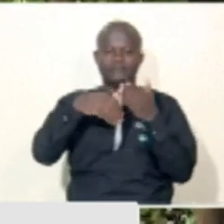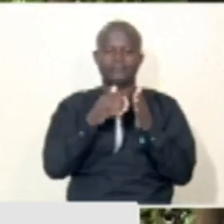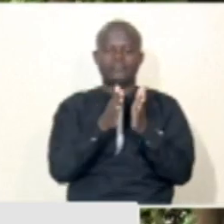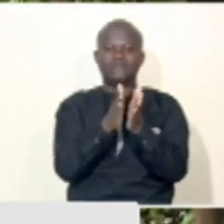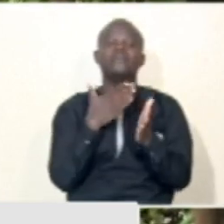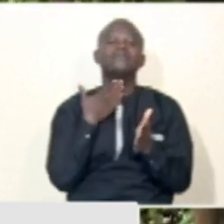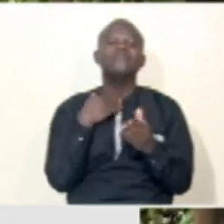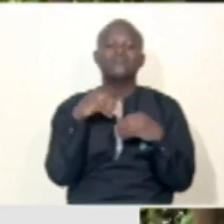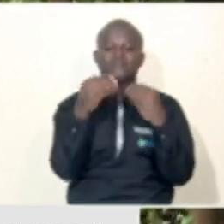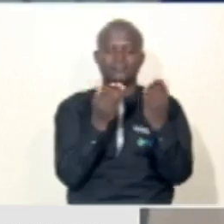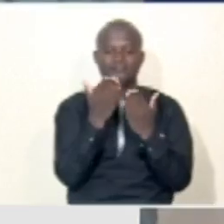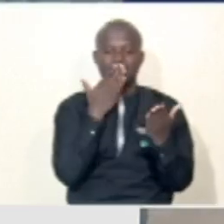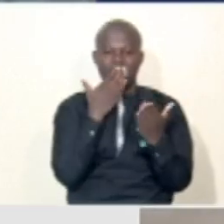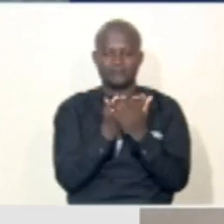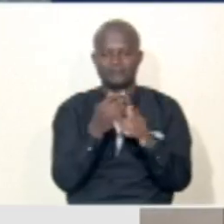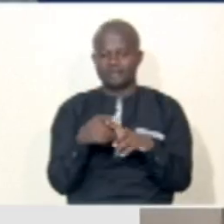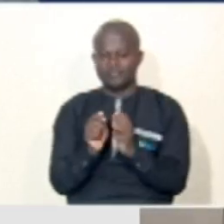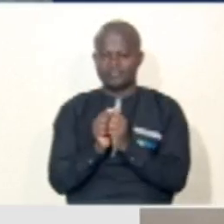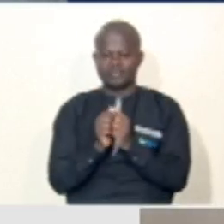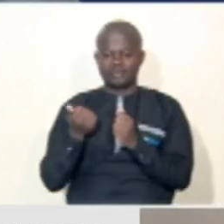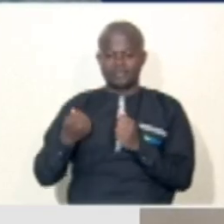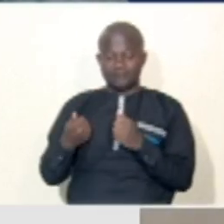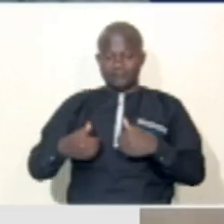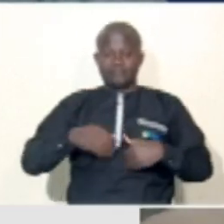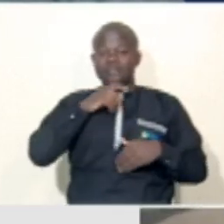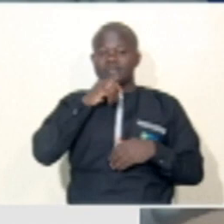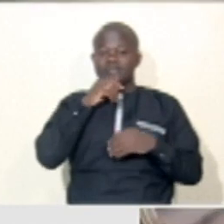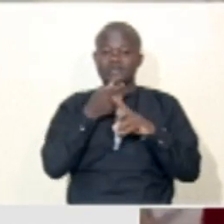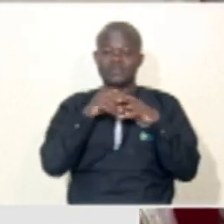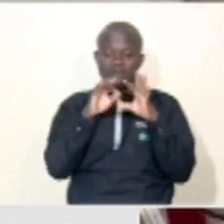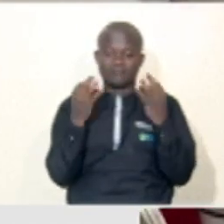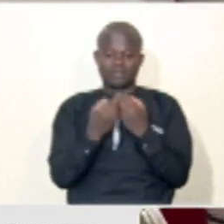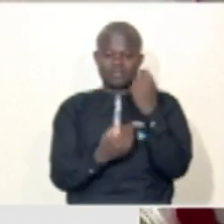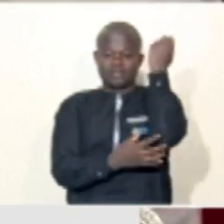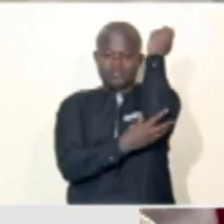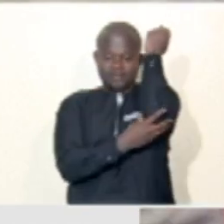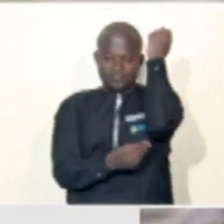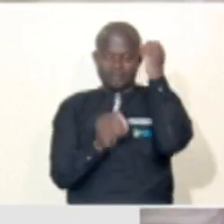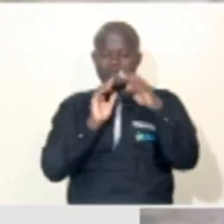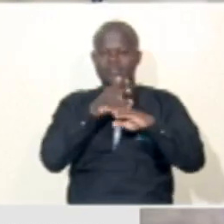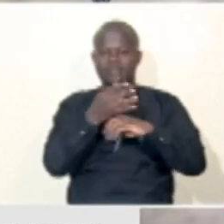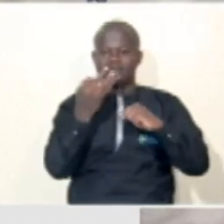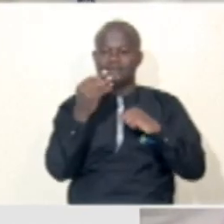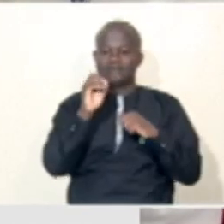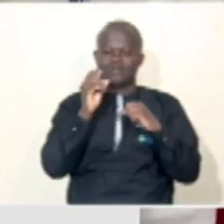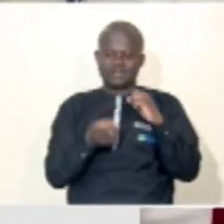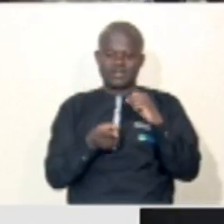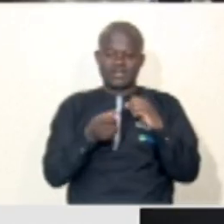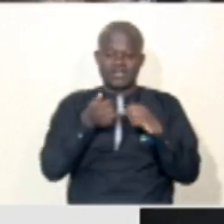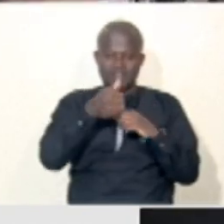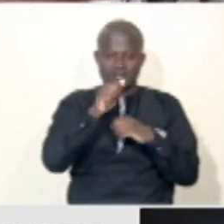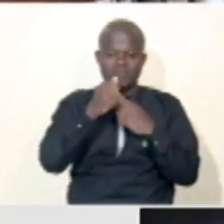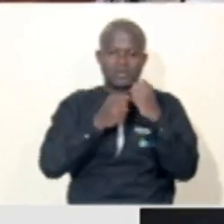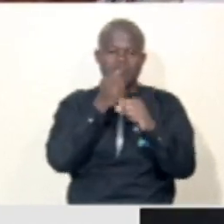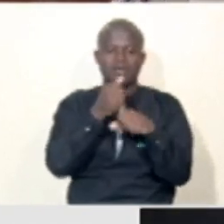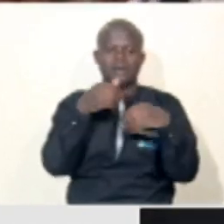bifuza gutanga serivisi zitandukanye. Abakobwa n'abahungu bakomoka mu miryango ifite amikoro make bagera kuri 30 nibo buri mwaka